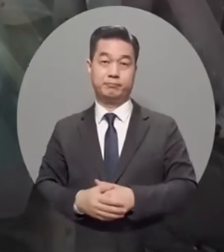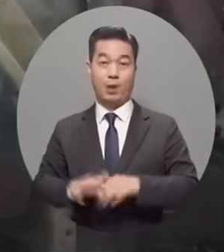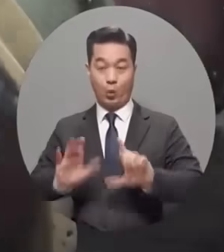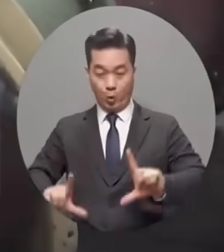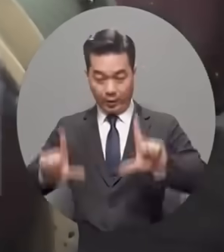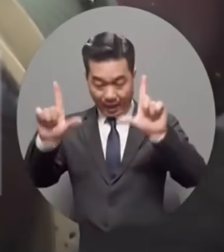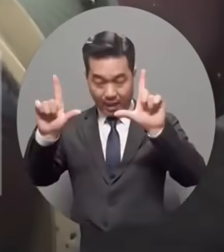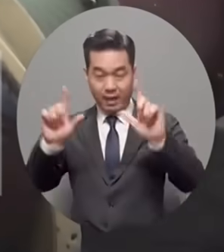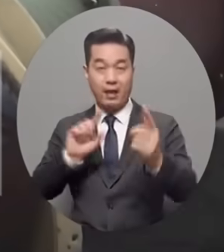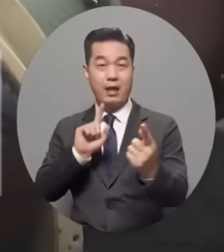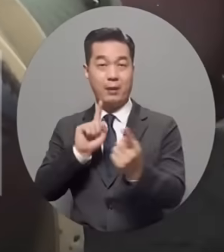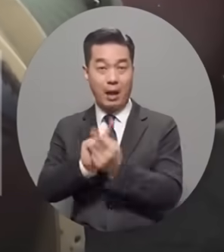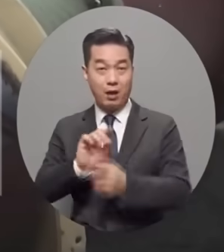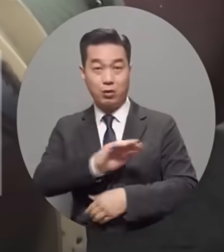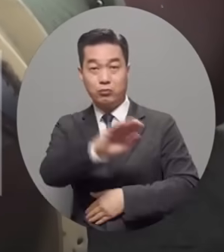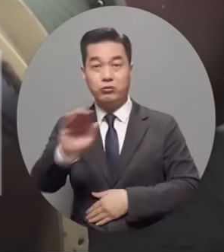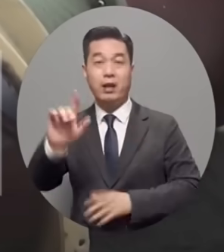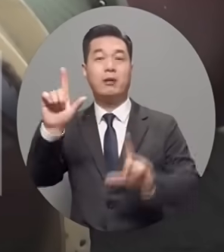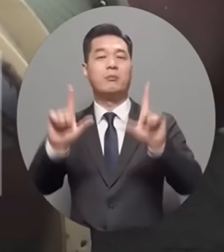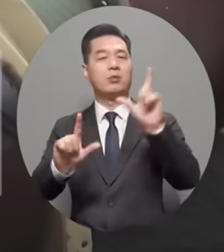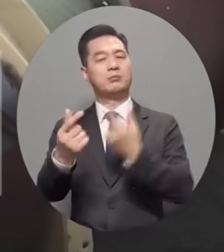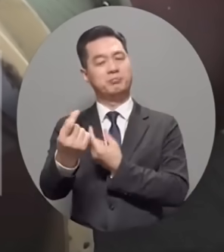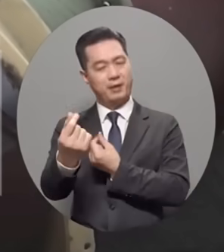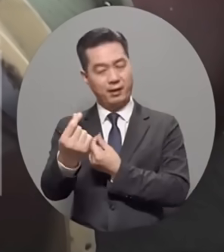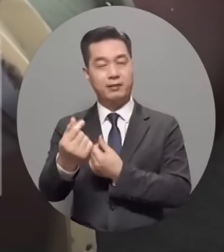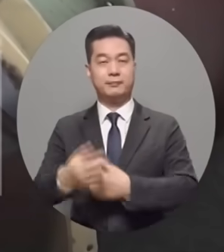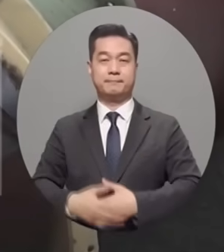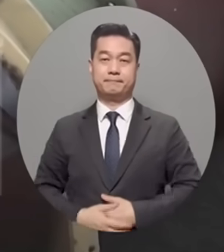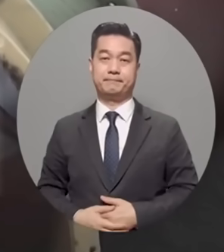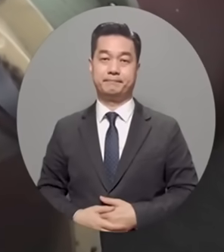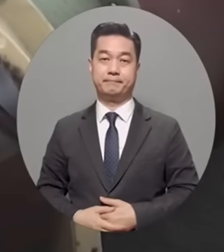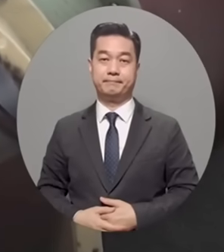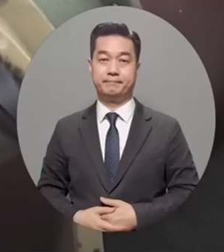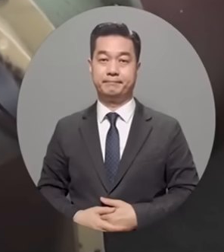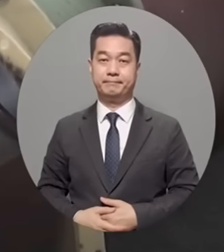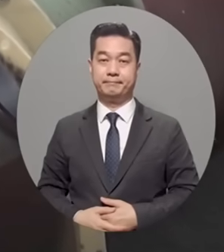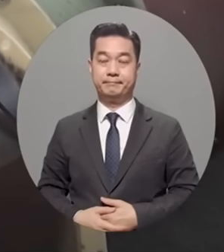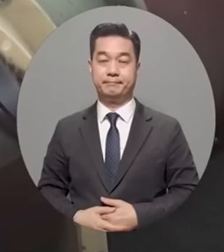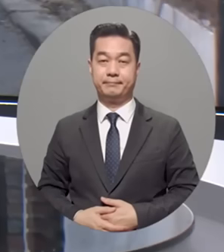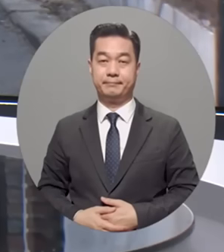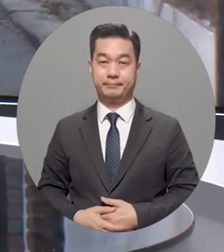새해를 맞는 우리의 모습입니다. MBC 뉴스 남효정입니다.